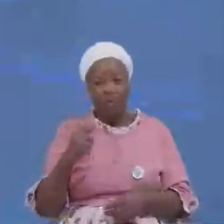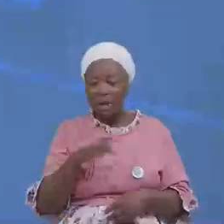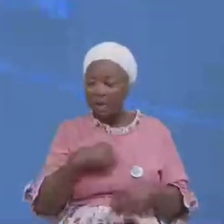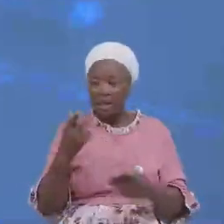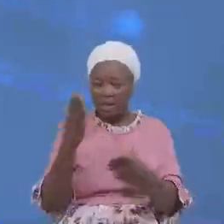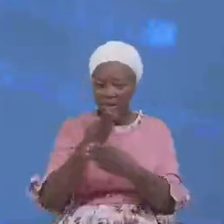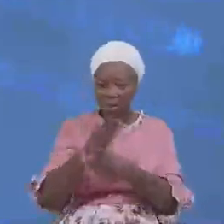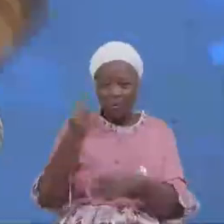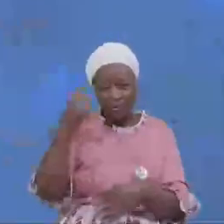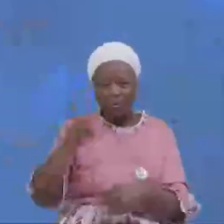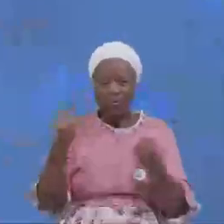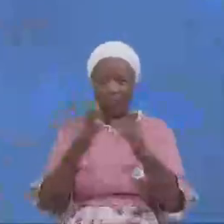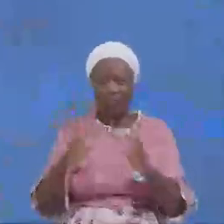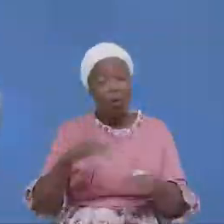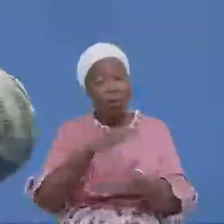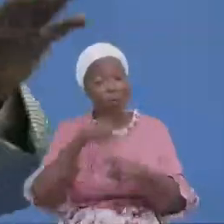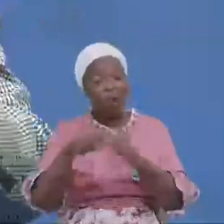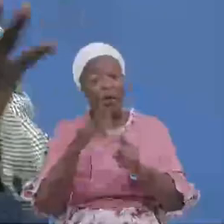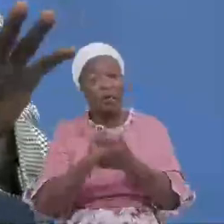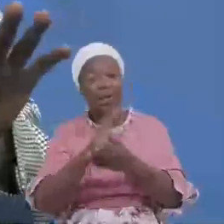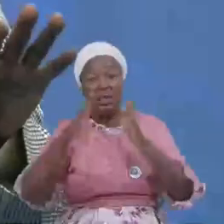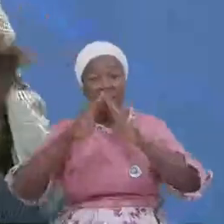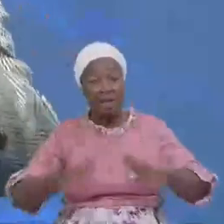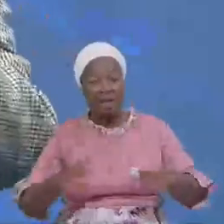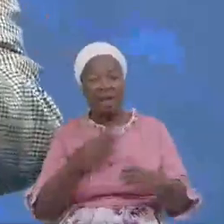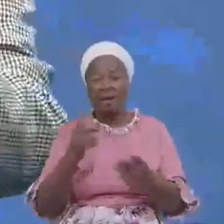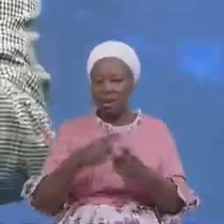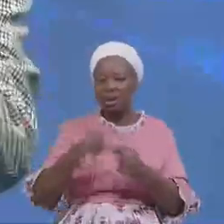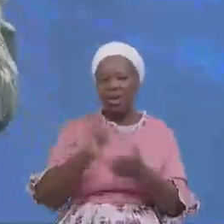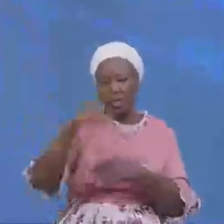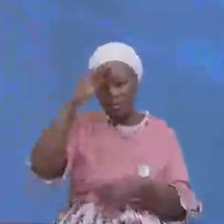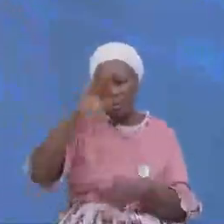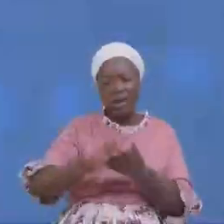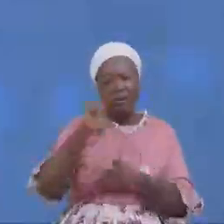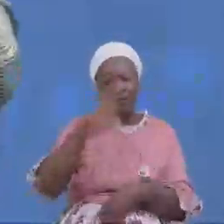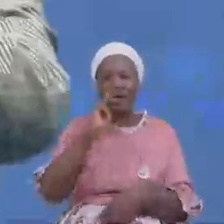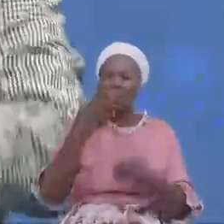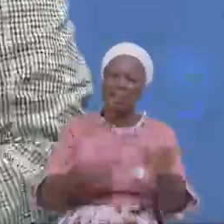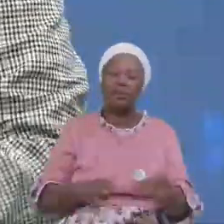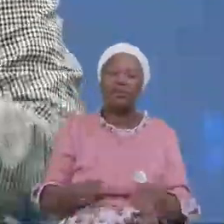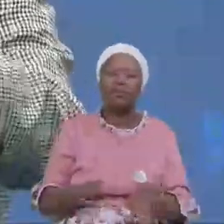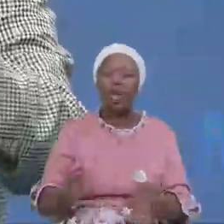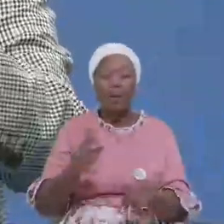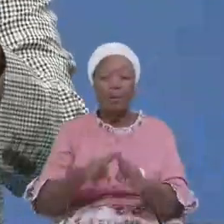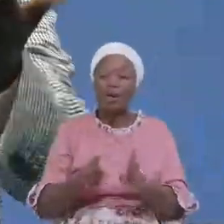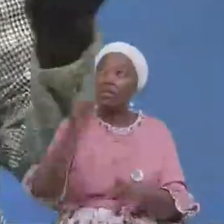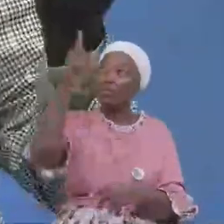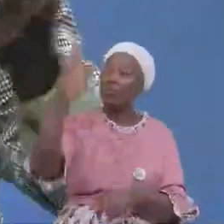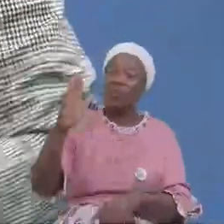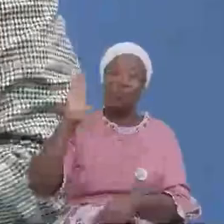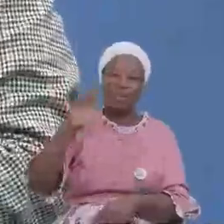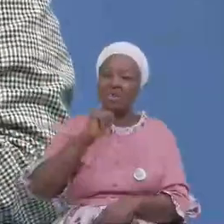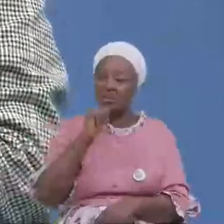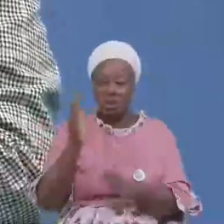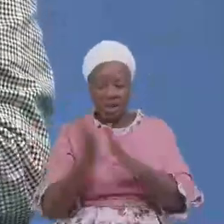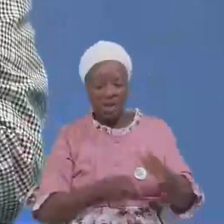tout cela est silencieux, mort, cet homme, cette femme est mort, morte. Dieu